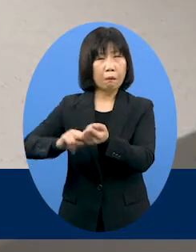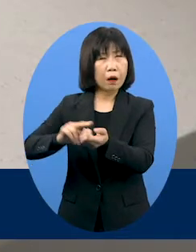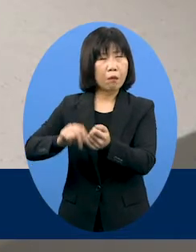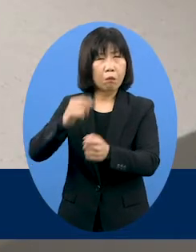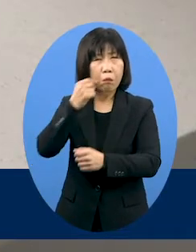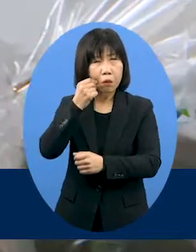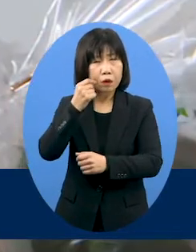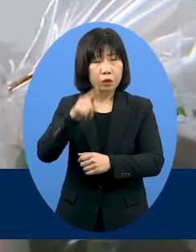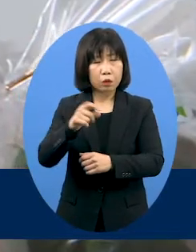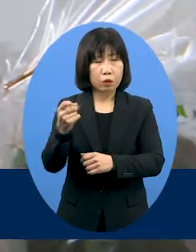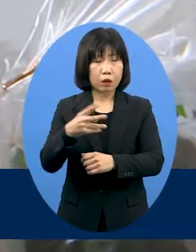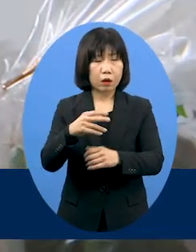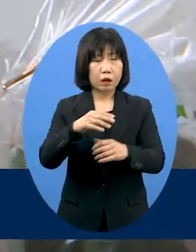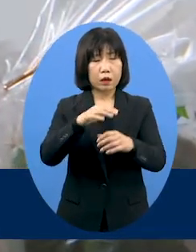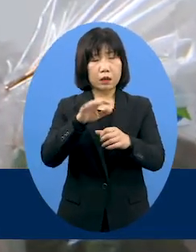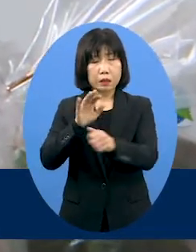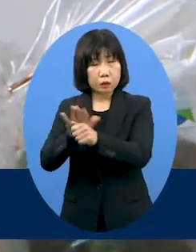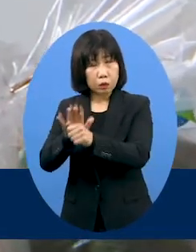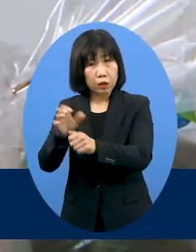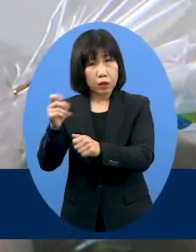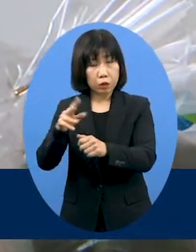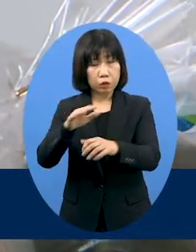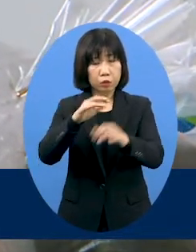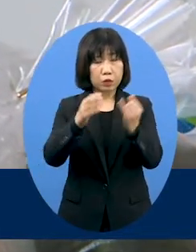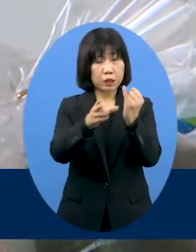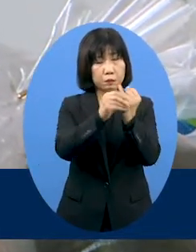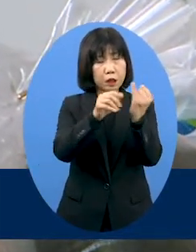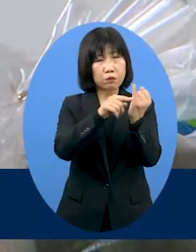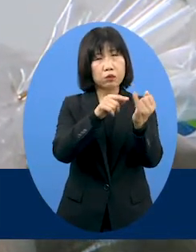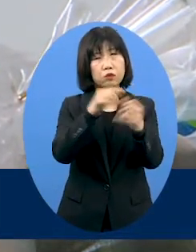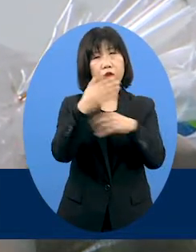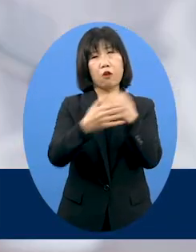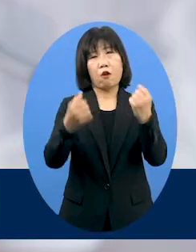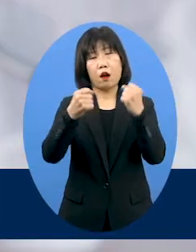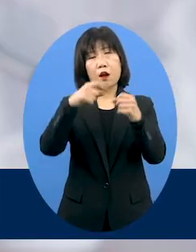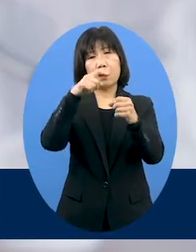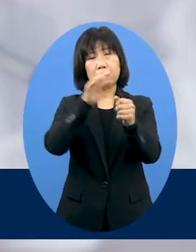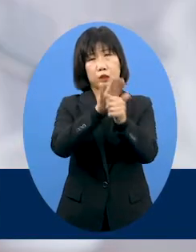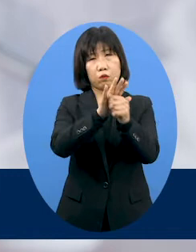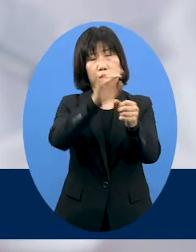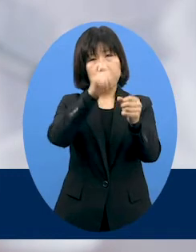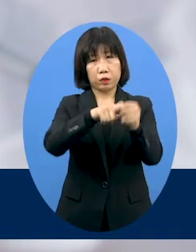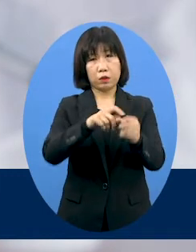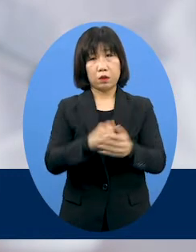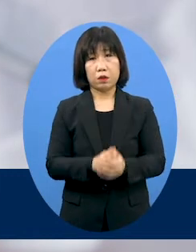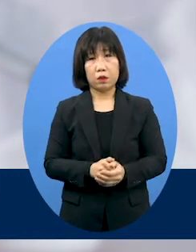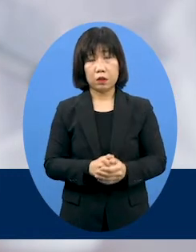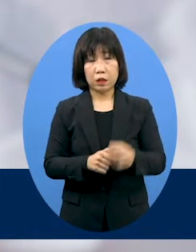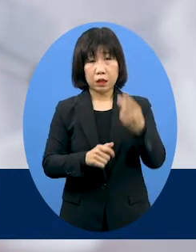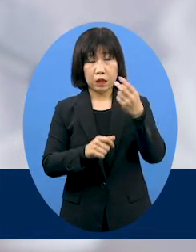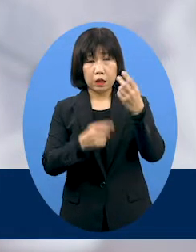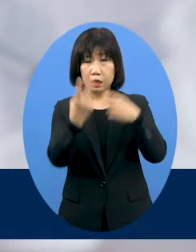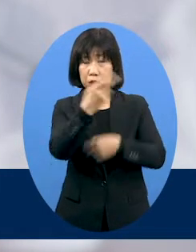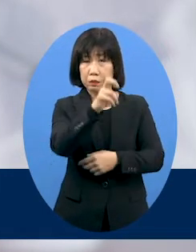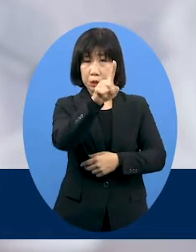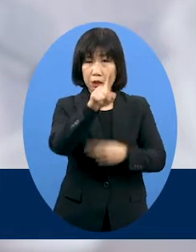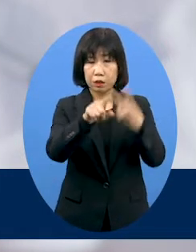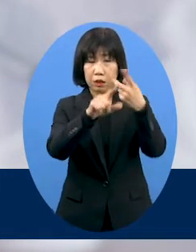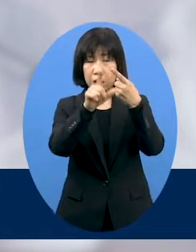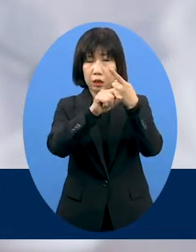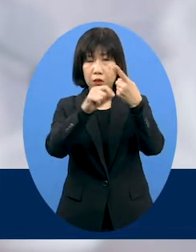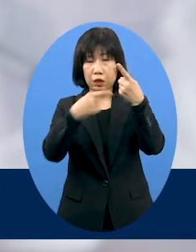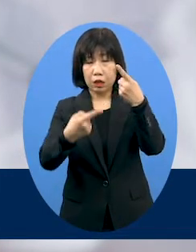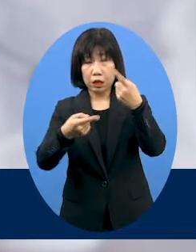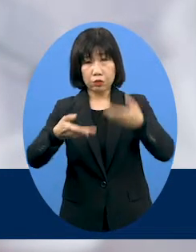임산부의 건강 증진을 위해 마련된 사업입니다 지원대상은 2020 년 1월 1일 이후 출전한 사무와